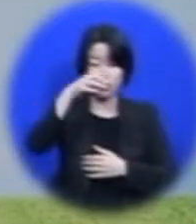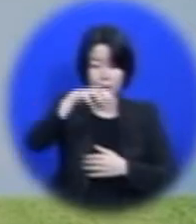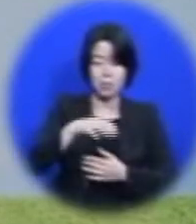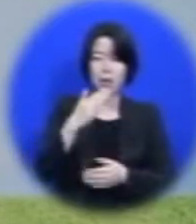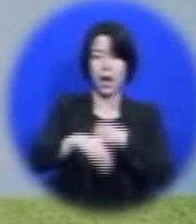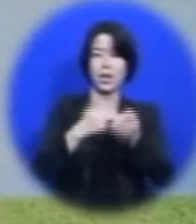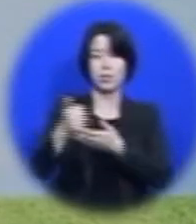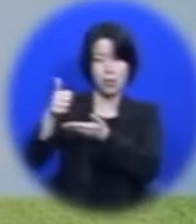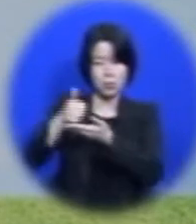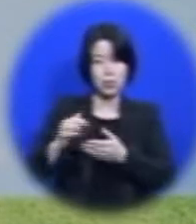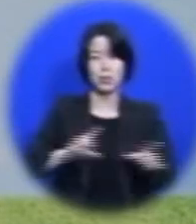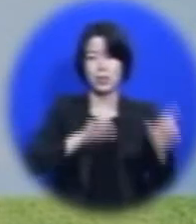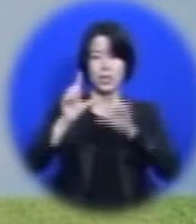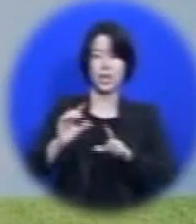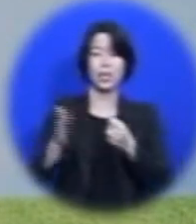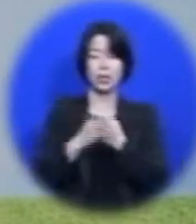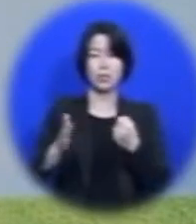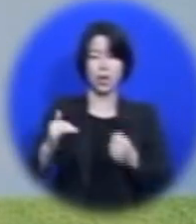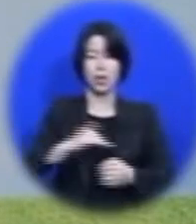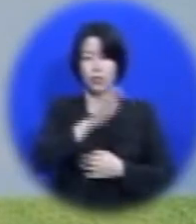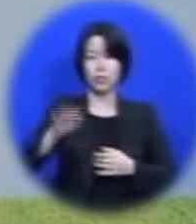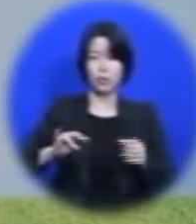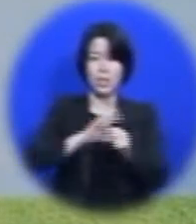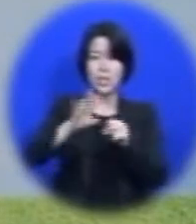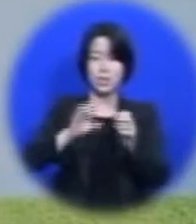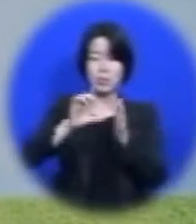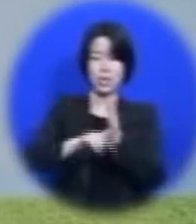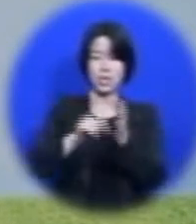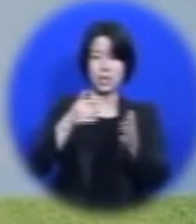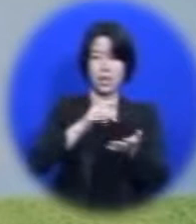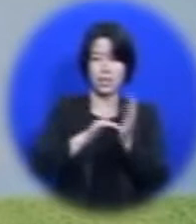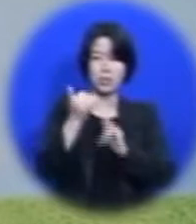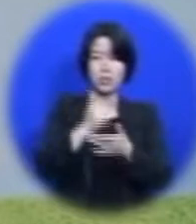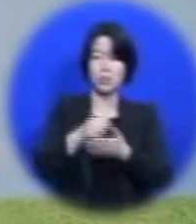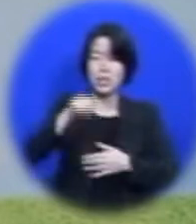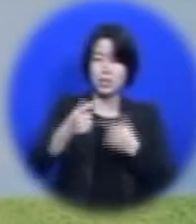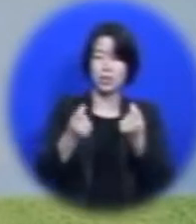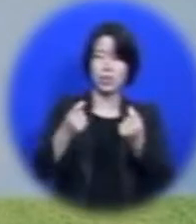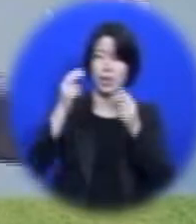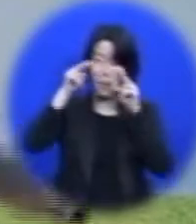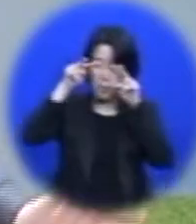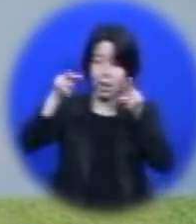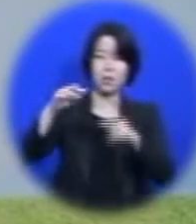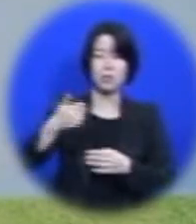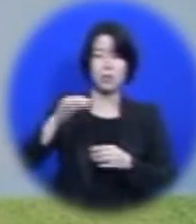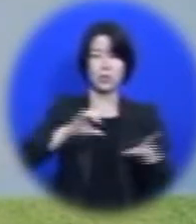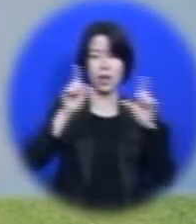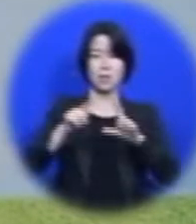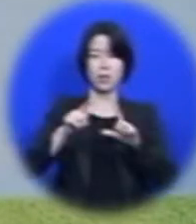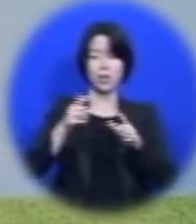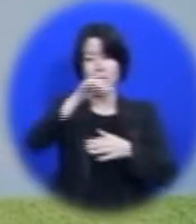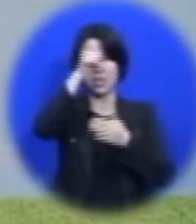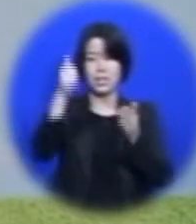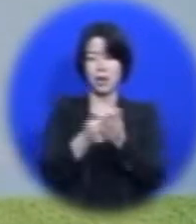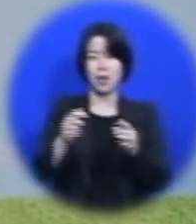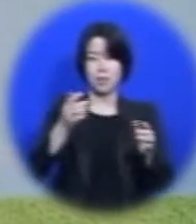때문. 우리도 24시간 예수님을 그렇게 바라보고 살면 인생이 안 바뀔 사람이 없습니다.